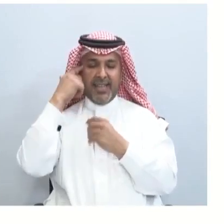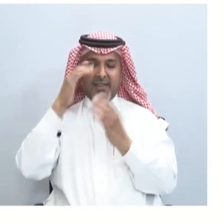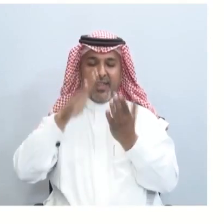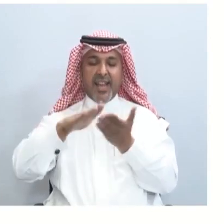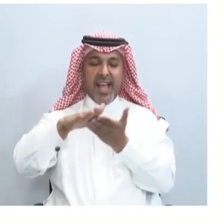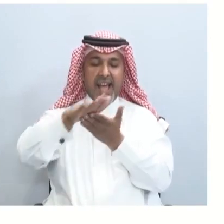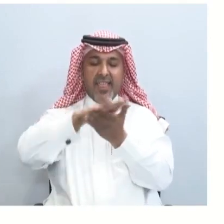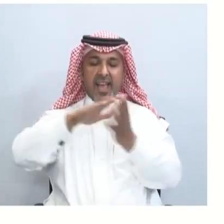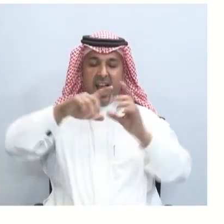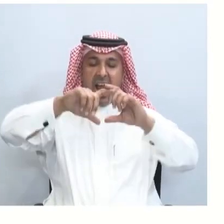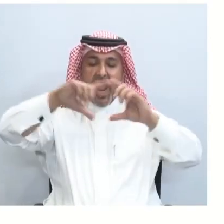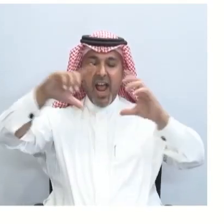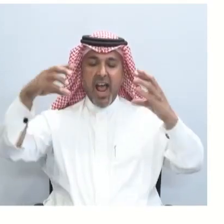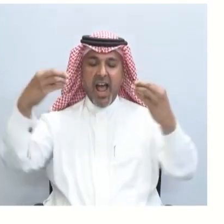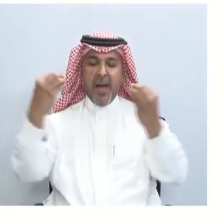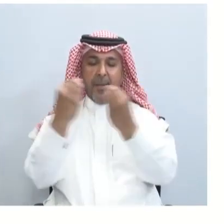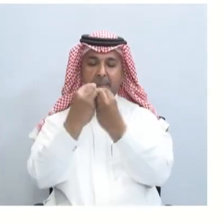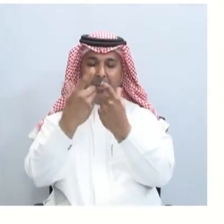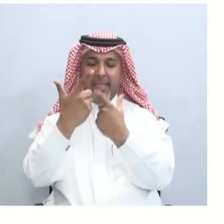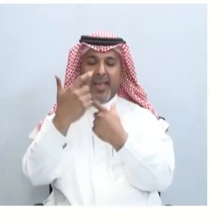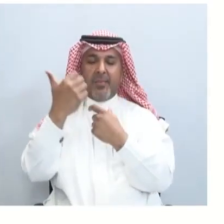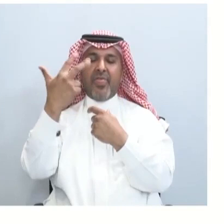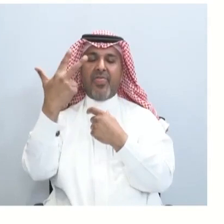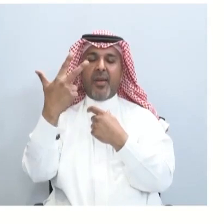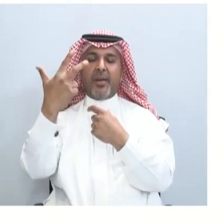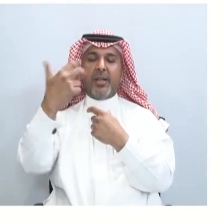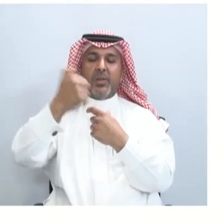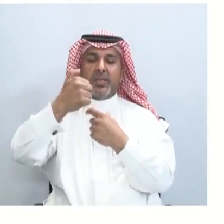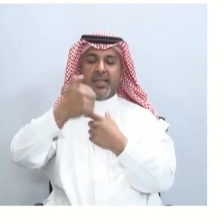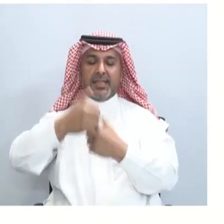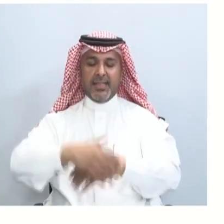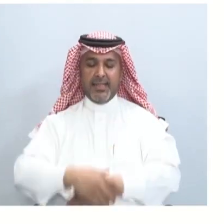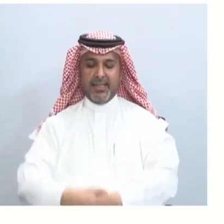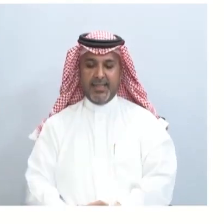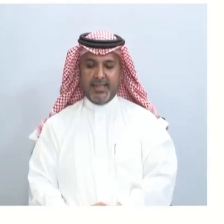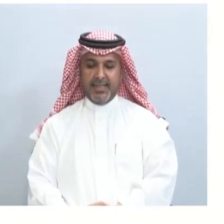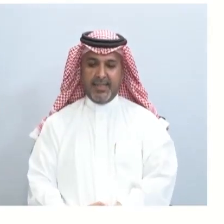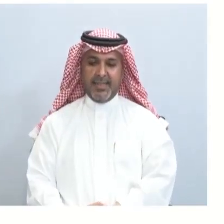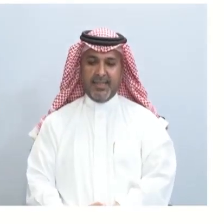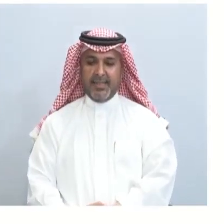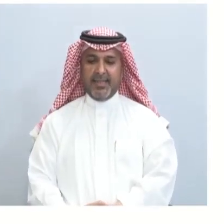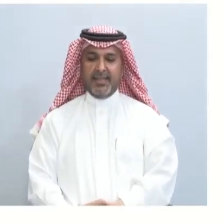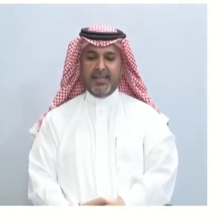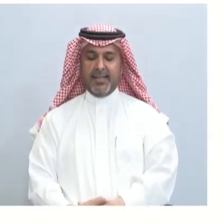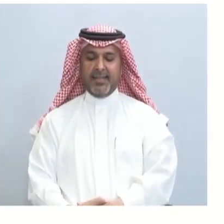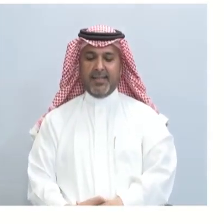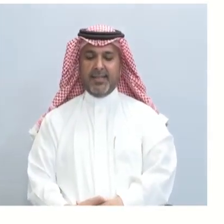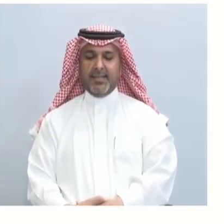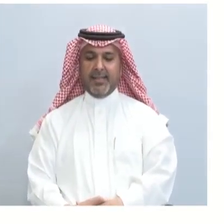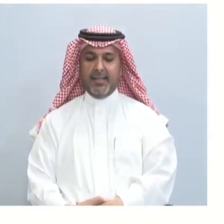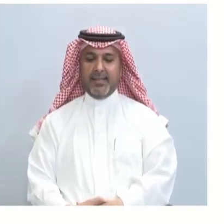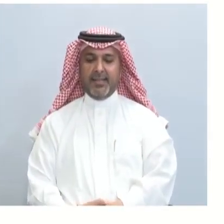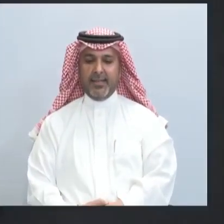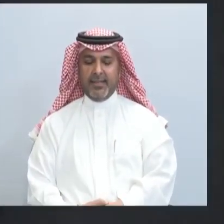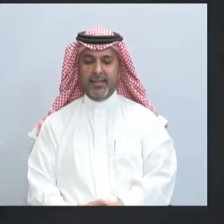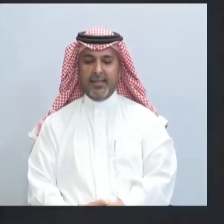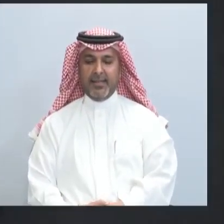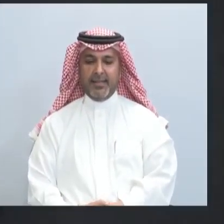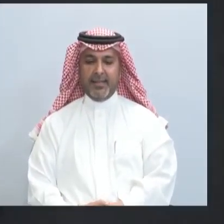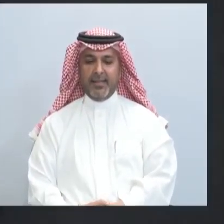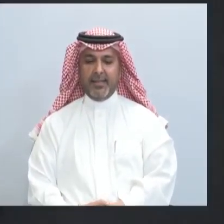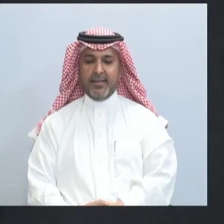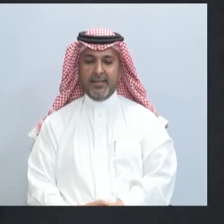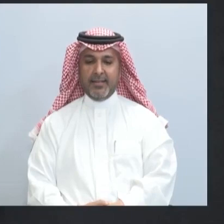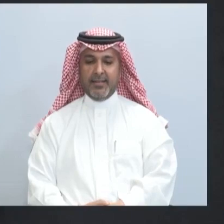مساحه الشكل كاملا 68 سم مربع اذا في هذا المثال قمنا بتجزئه الشكل الى شكلين